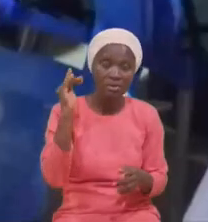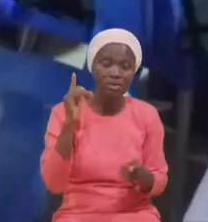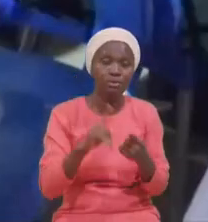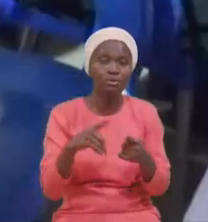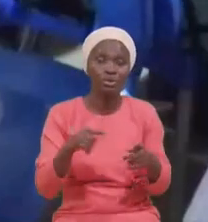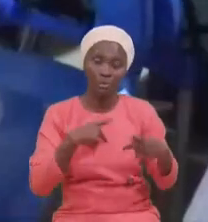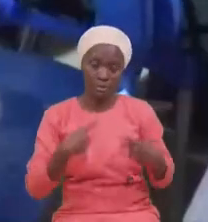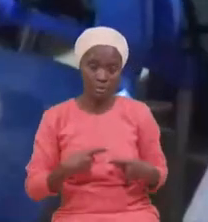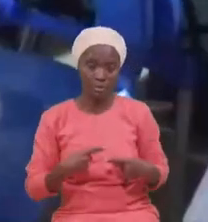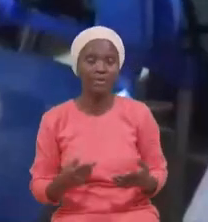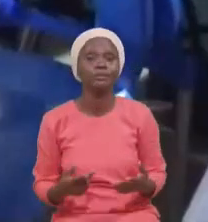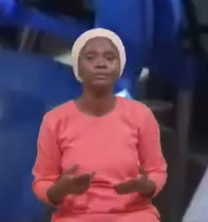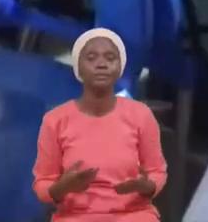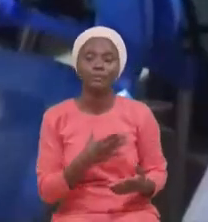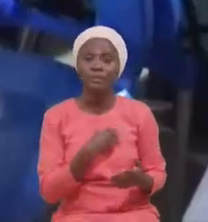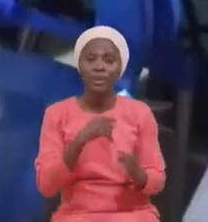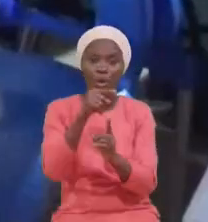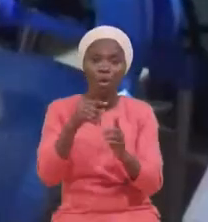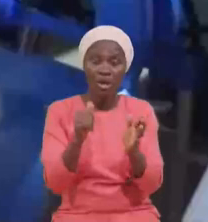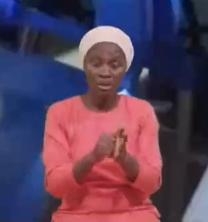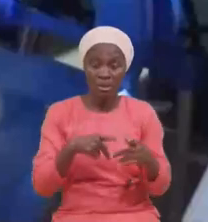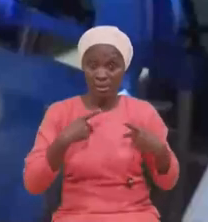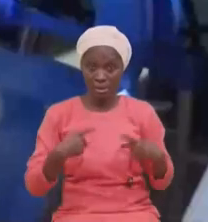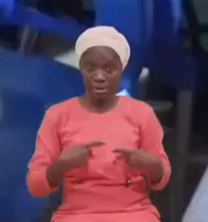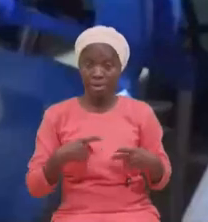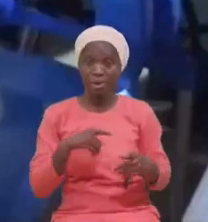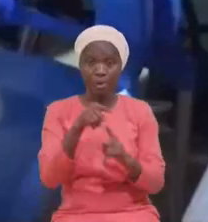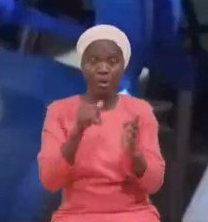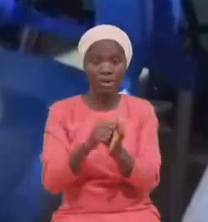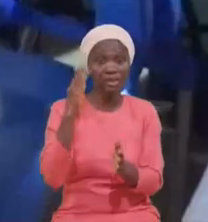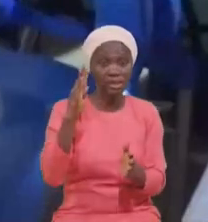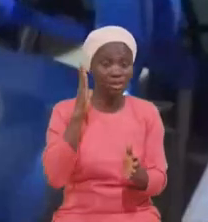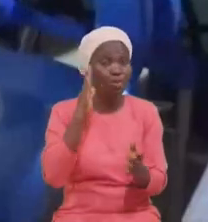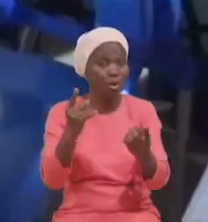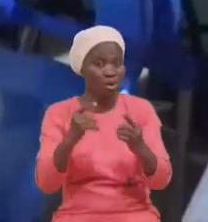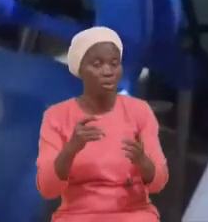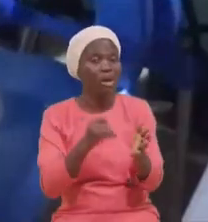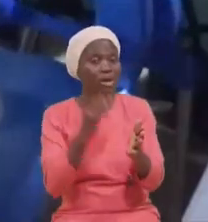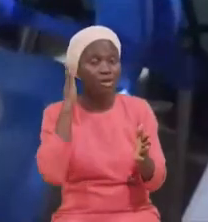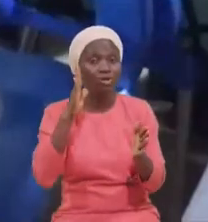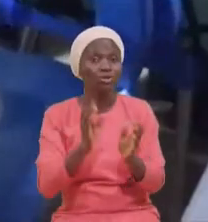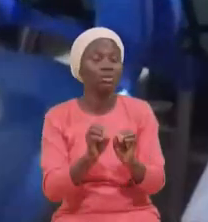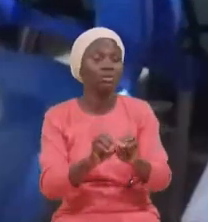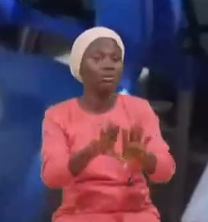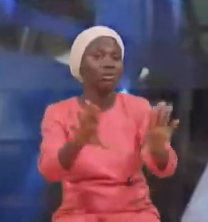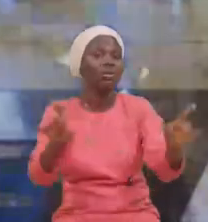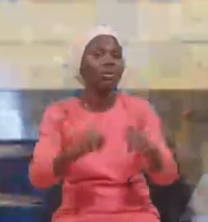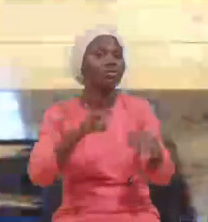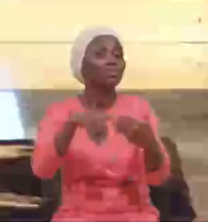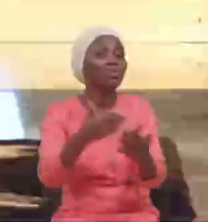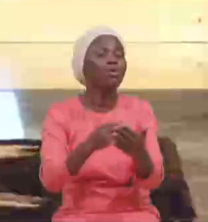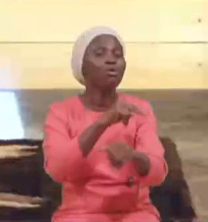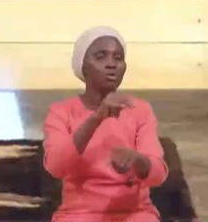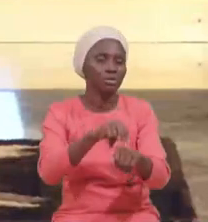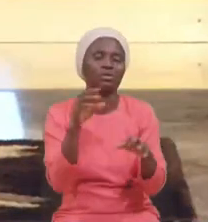C'est pour servir de témoignage au sacrificateur. Et ce témoignage va affecter toute